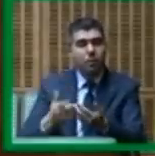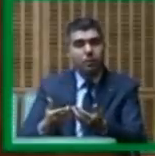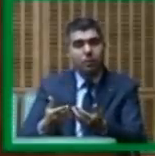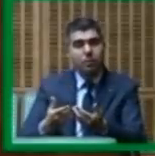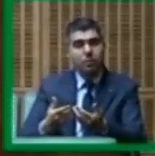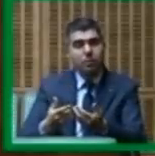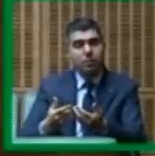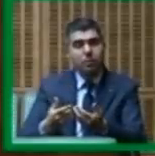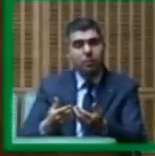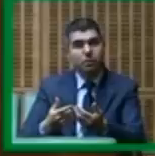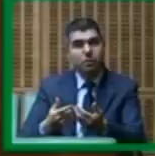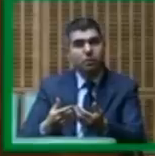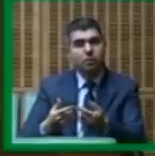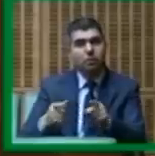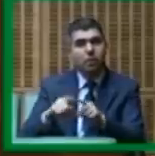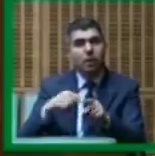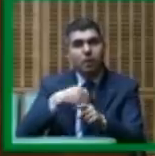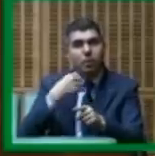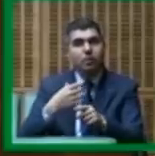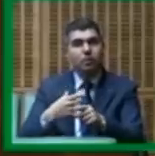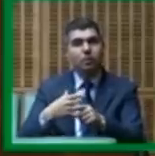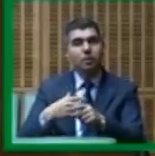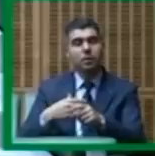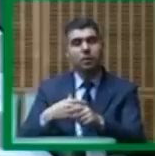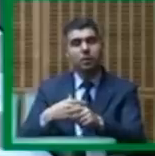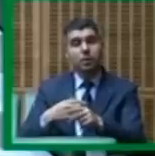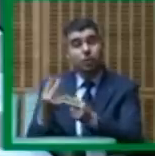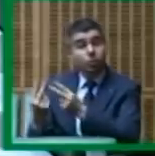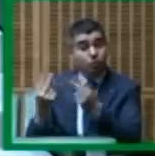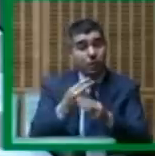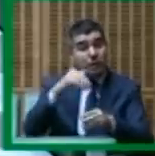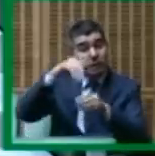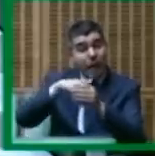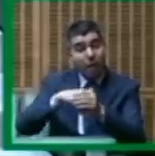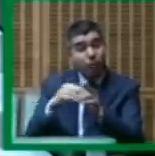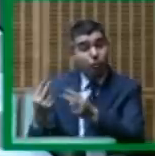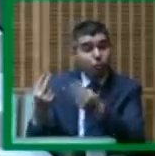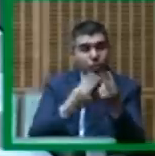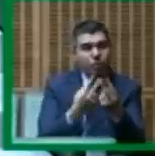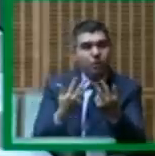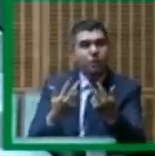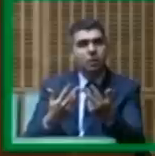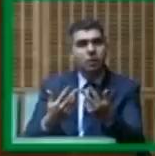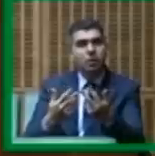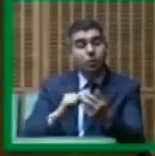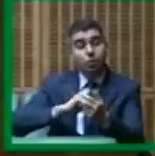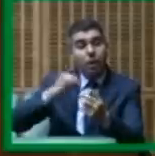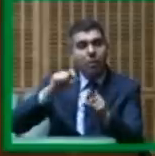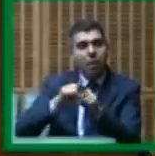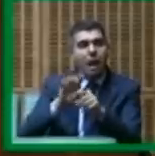اللي كتجيبوا الانتخابات ياك متبعني السيد عدي ياك، اللي كتجيبوا الانتخابات خاصو